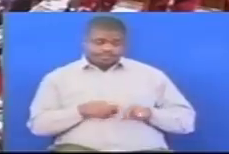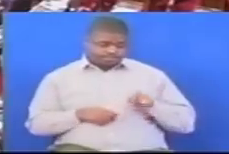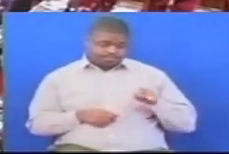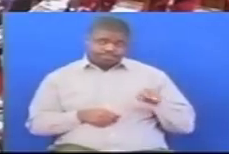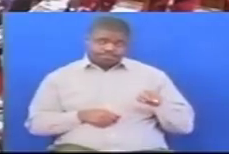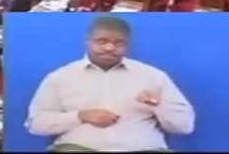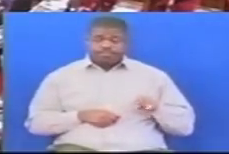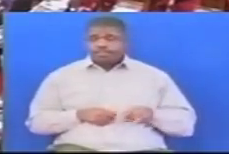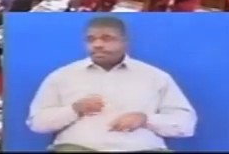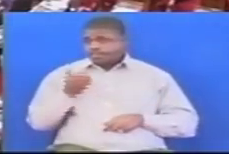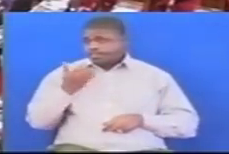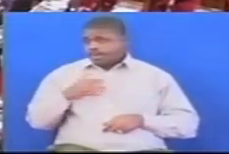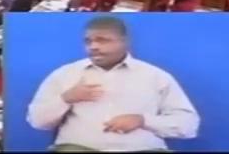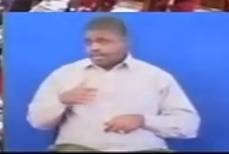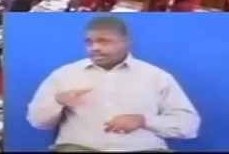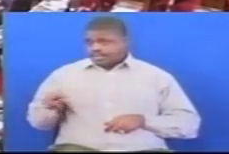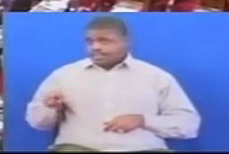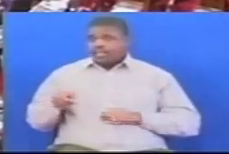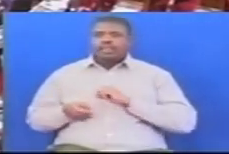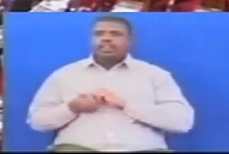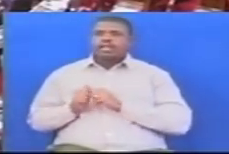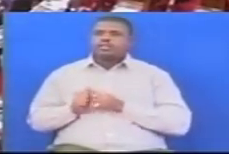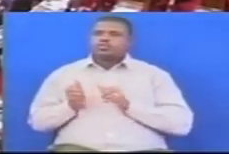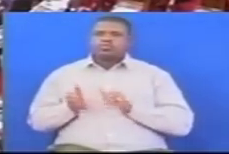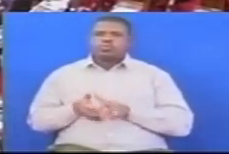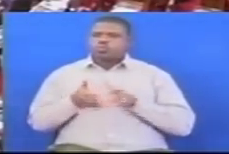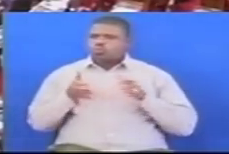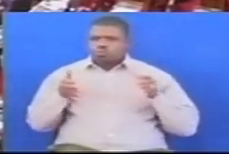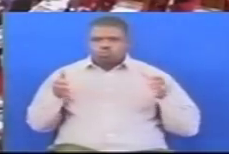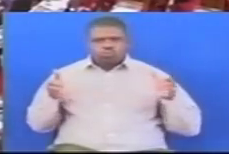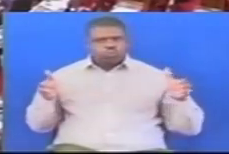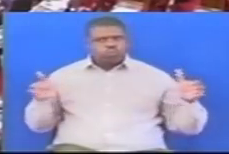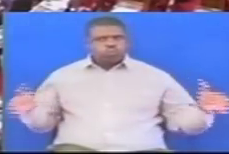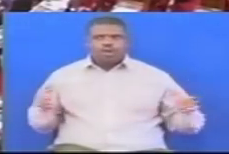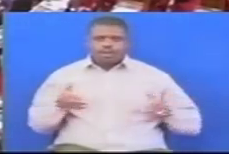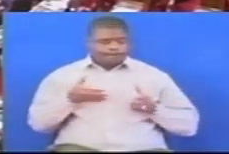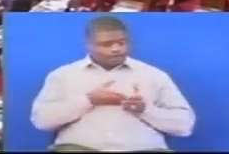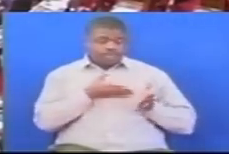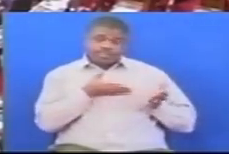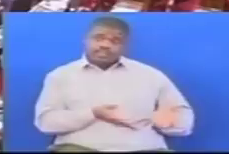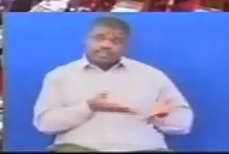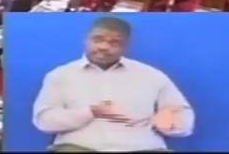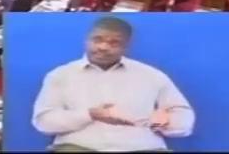Hoja ya maji ambalo ni tatizo kubwa sana mpaka sasa hivi hapa